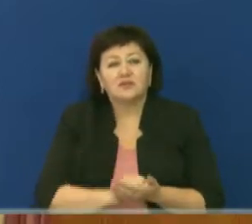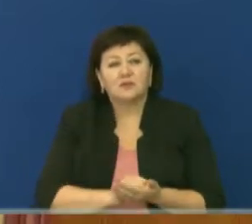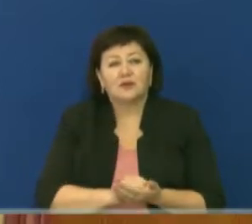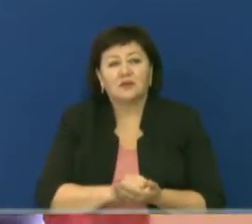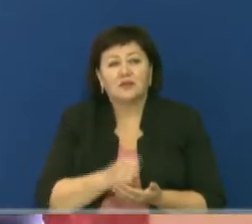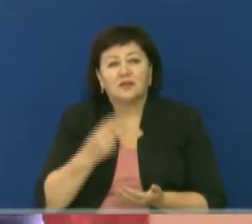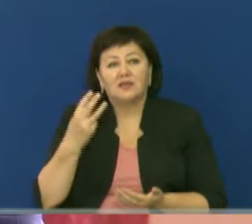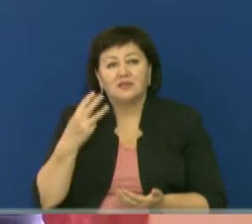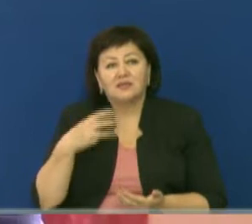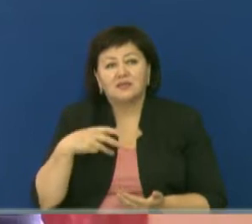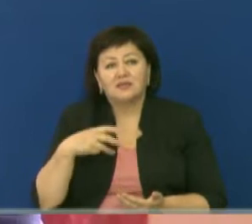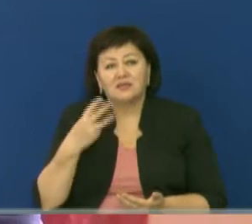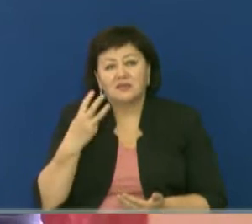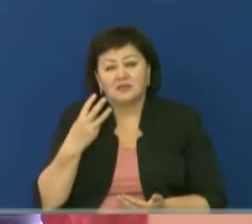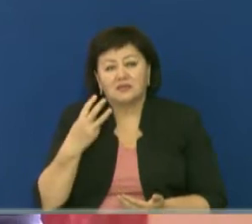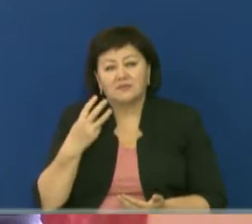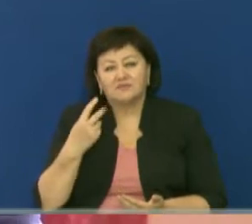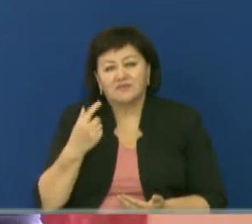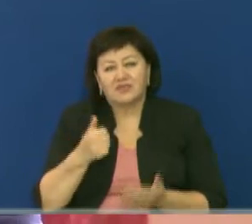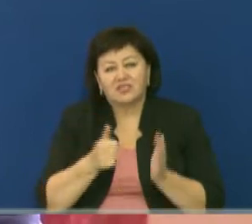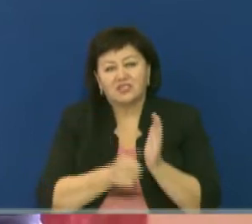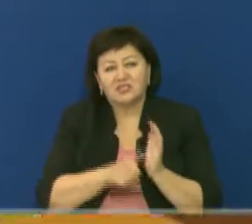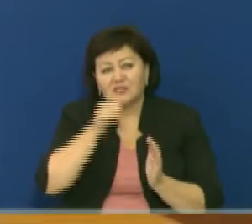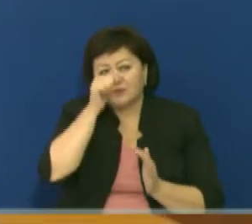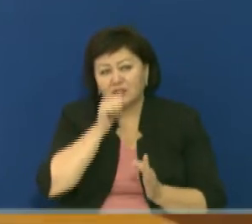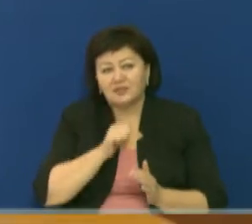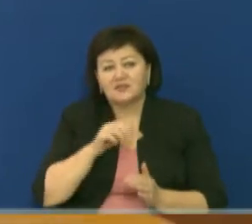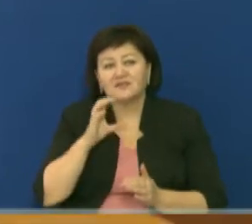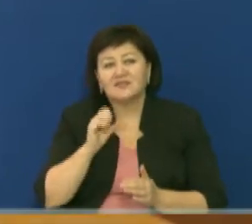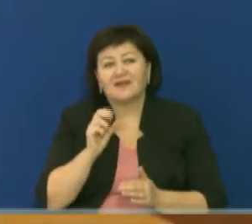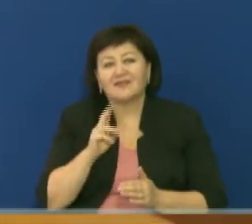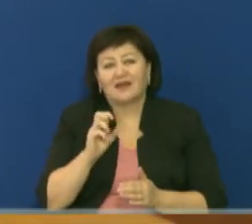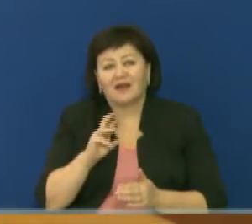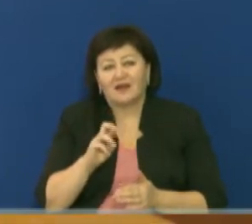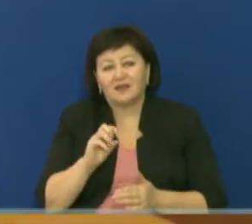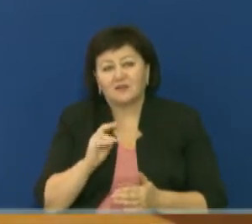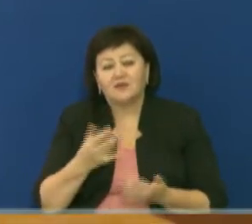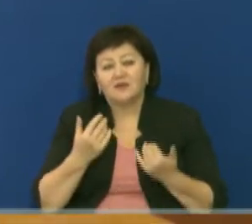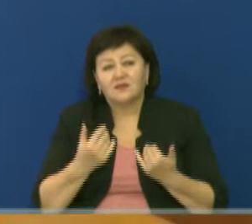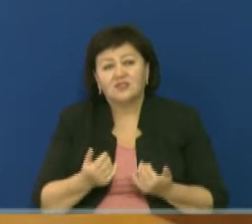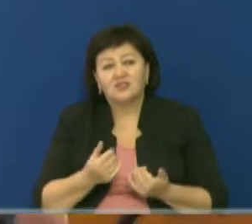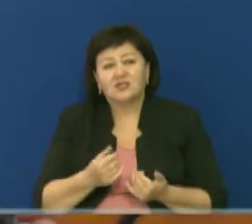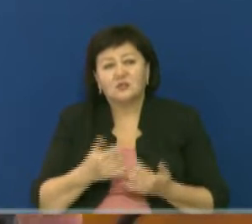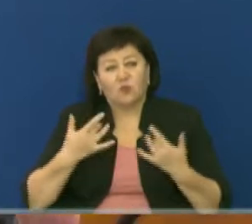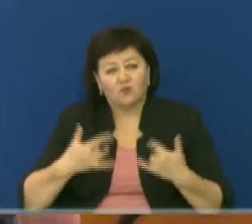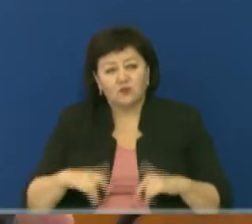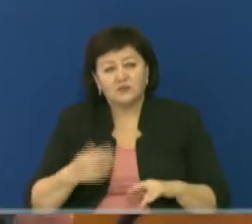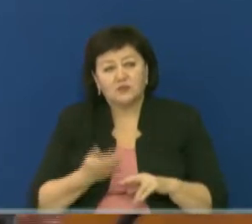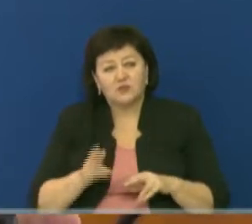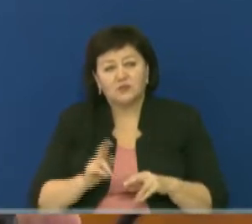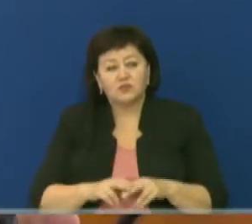протяжении полугода Нурымбет Сактаганов ушел с должности по состоянию здоровья. Сейчас он нуждается в длительном лечении, сказал аким